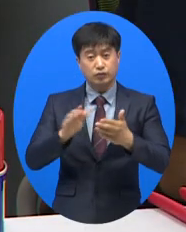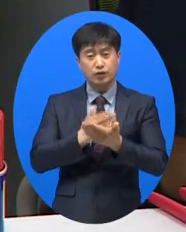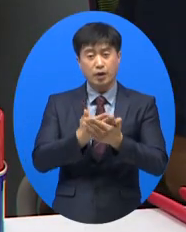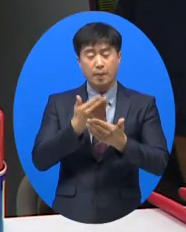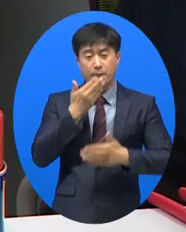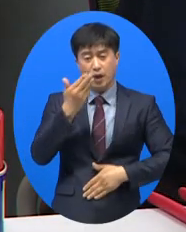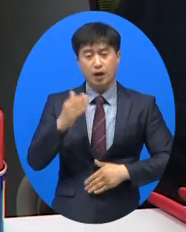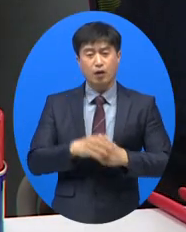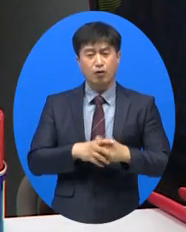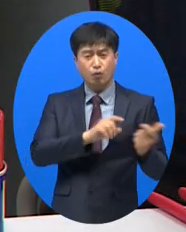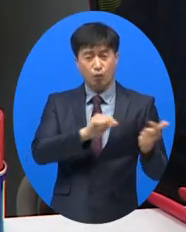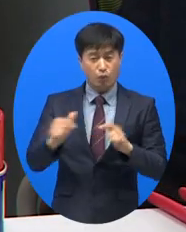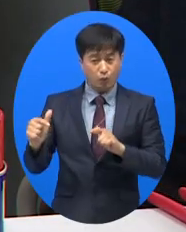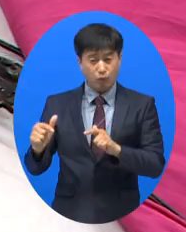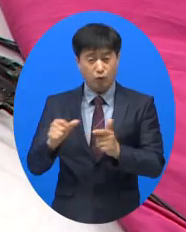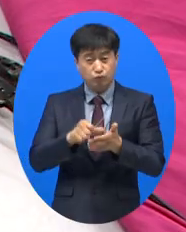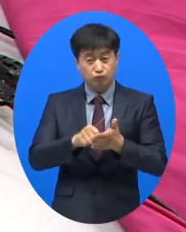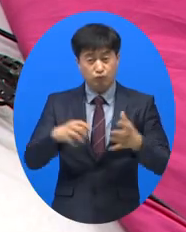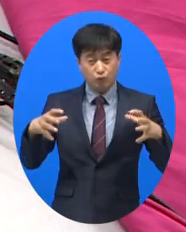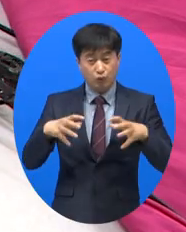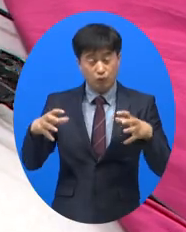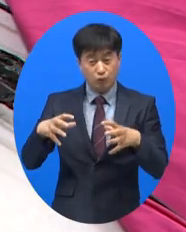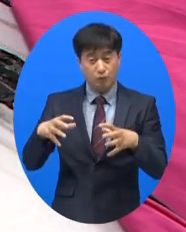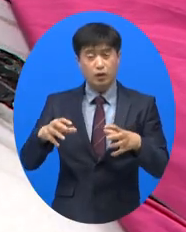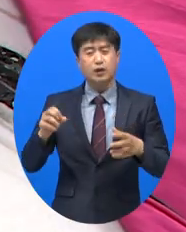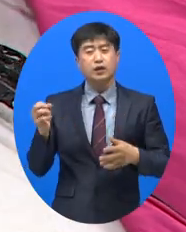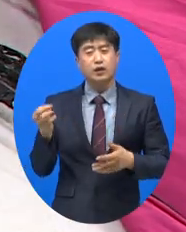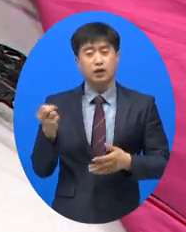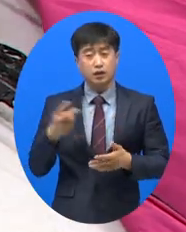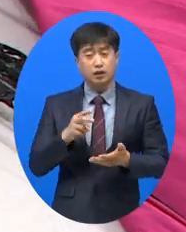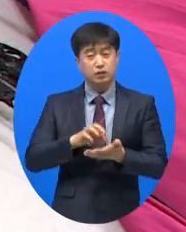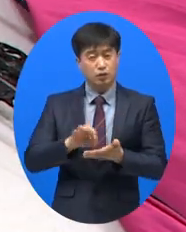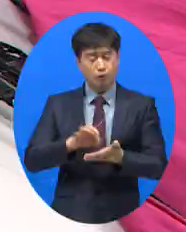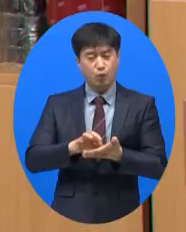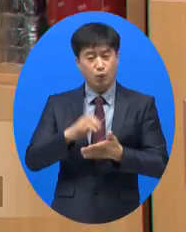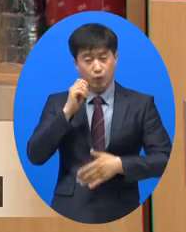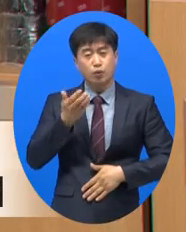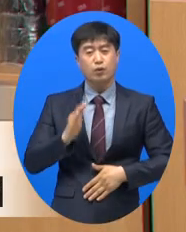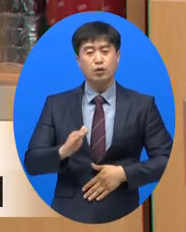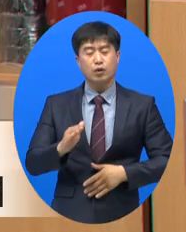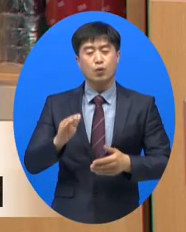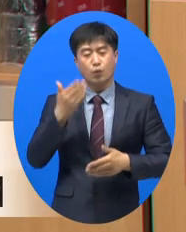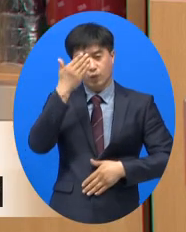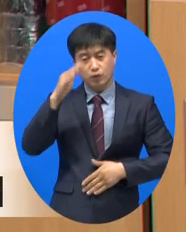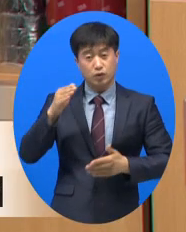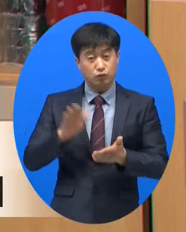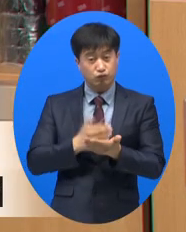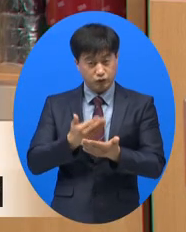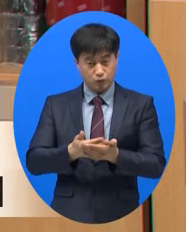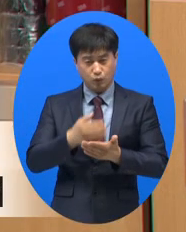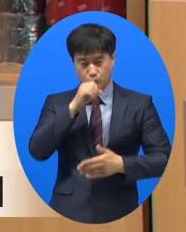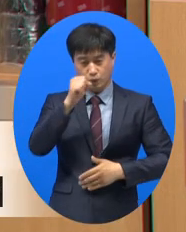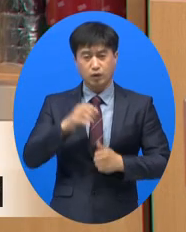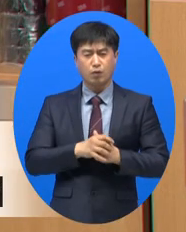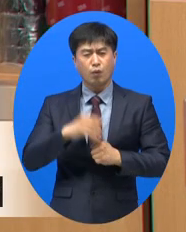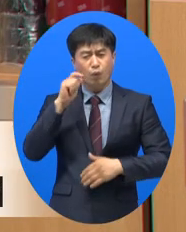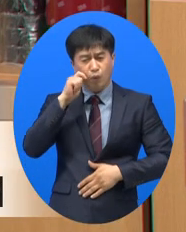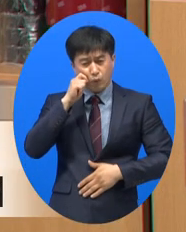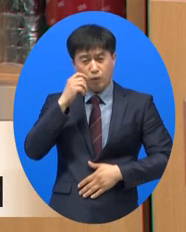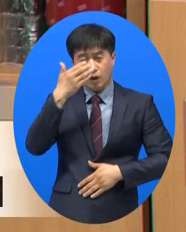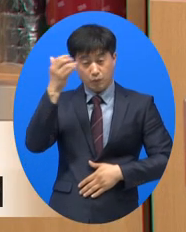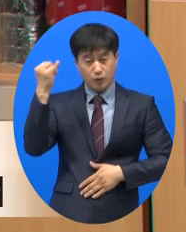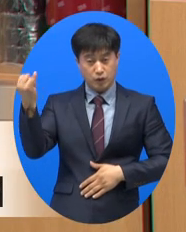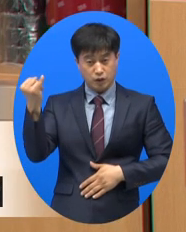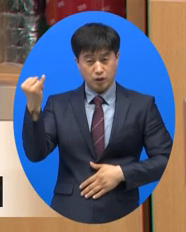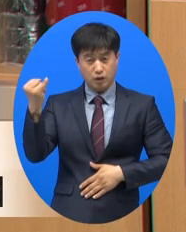재활용을 하는 것도 쉽지 않기 때문에 무료로 고쳐 쓰게 된 시민들 다리 좋습니다 어려운 가정에 할머니들이